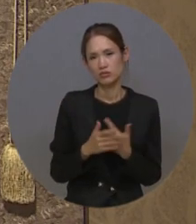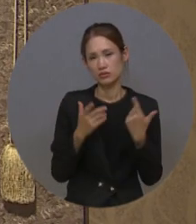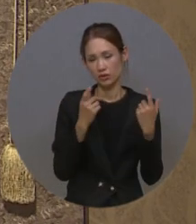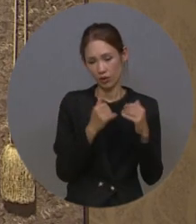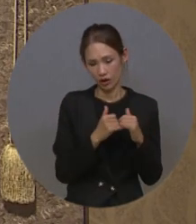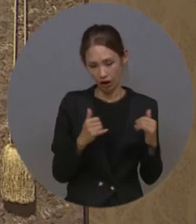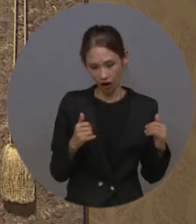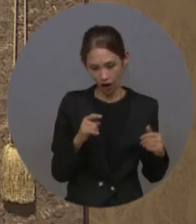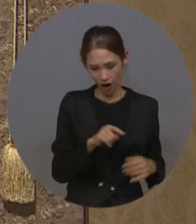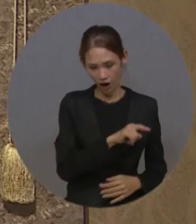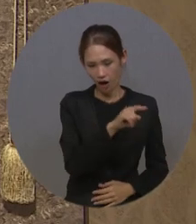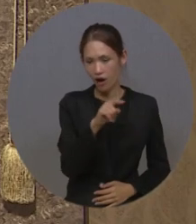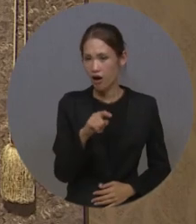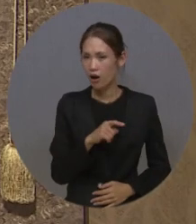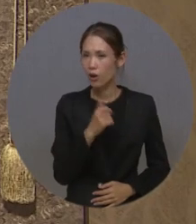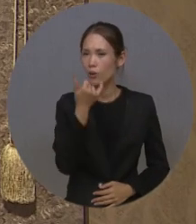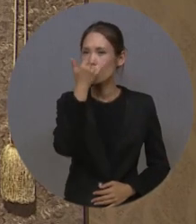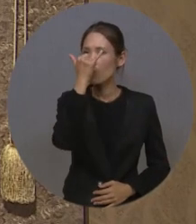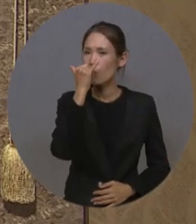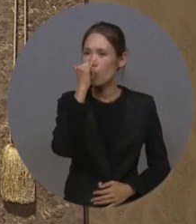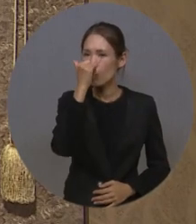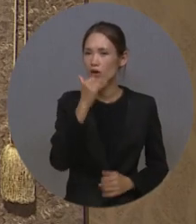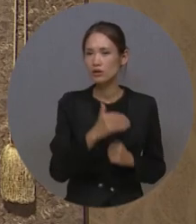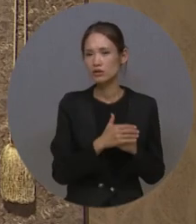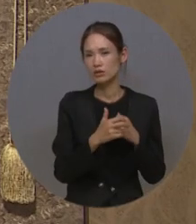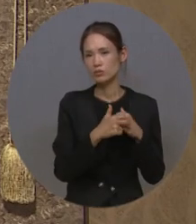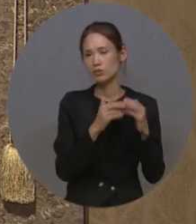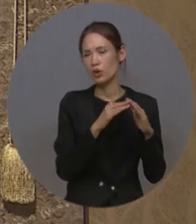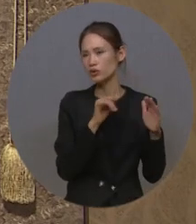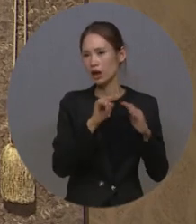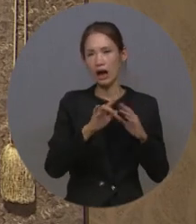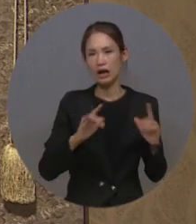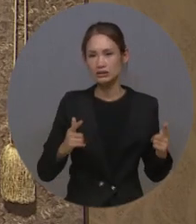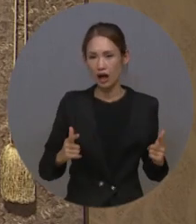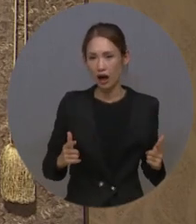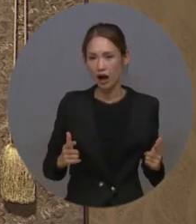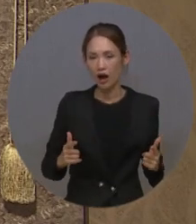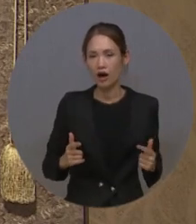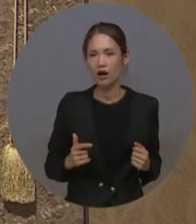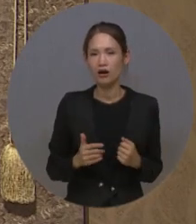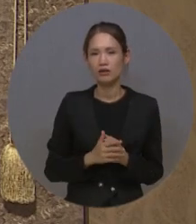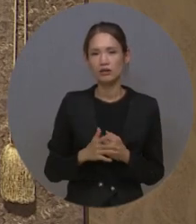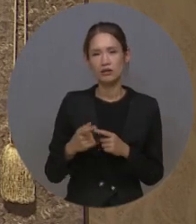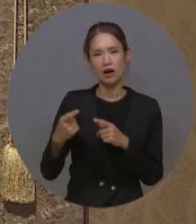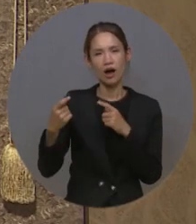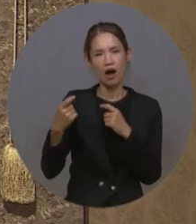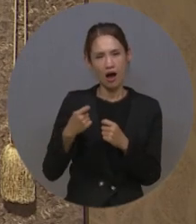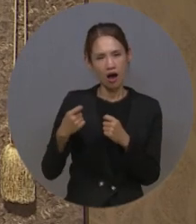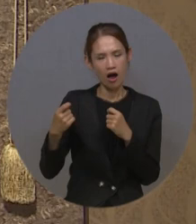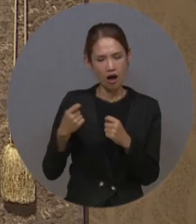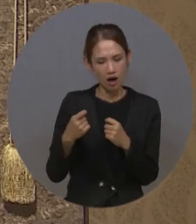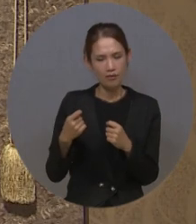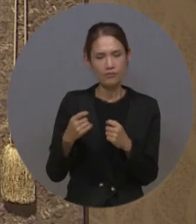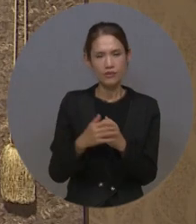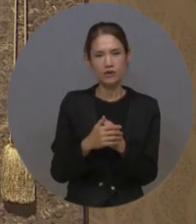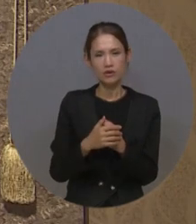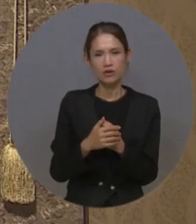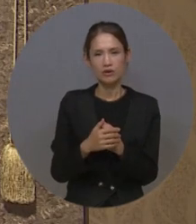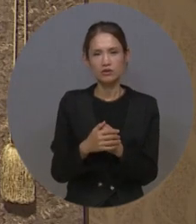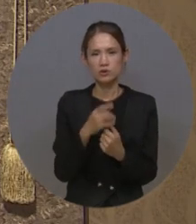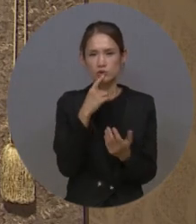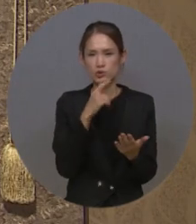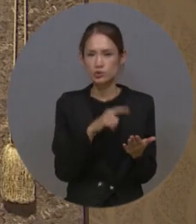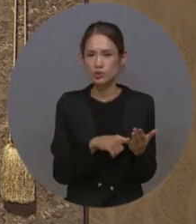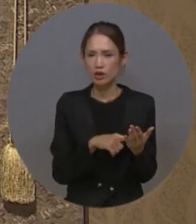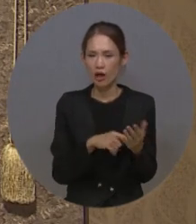사람들이 병원 코골이 정도 때문에 병원 가지도 않고 한다면 좀 더 가깝게 찾을 수 있는